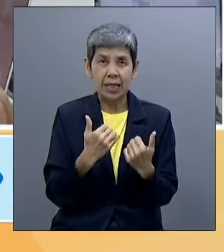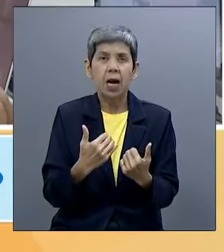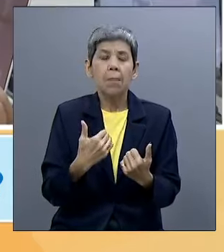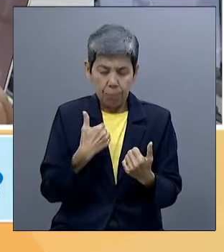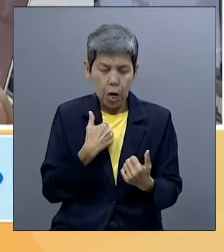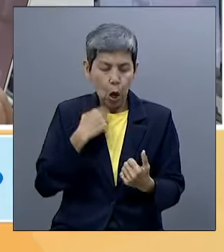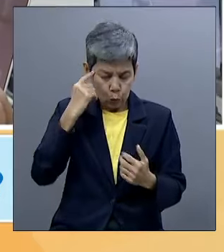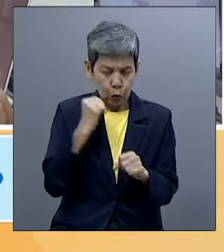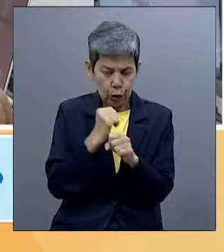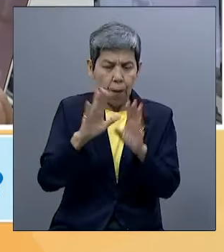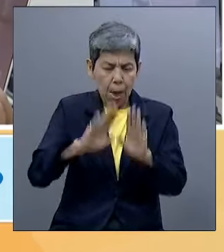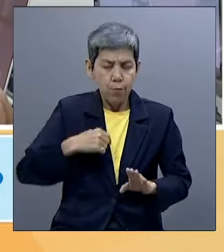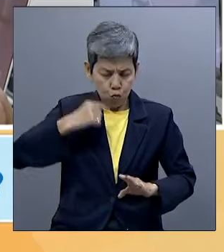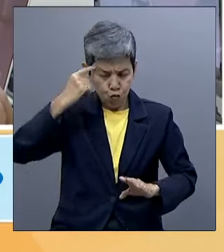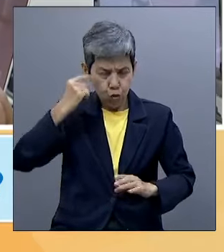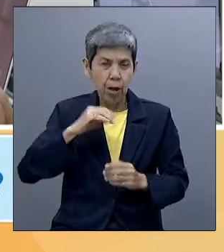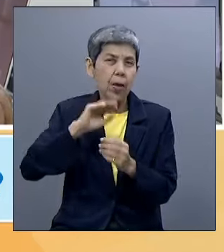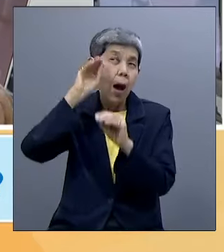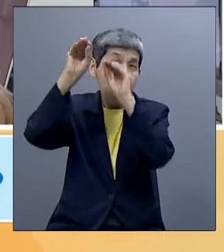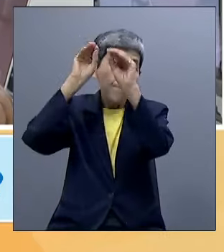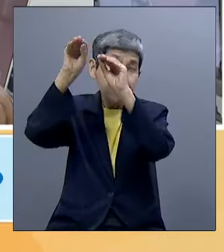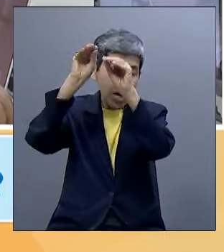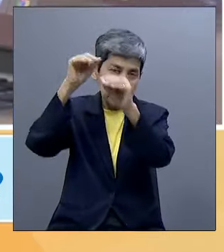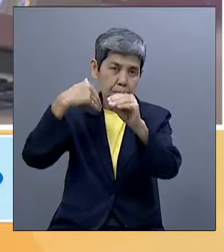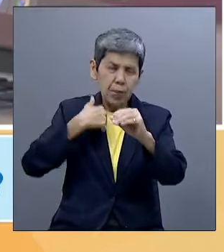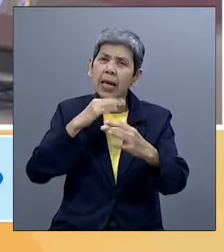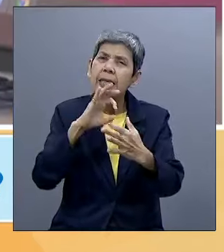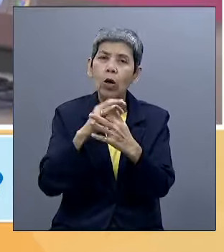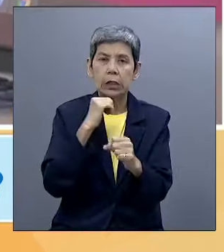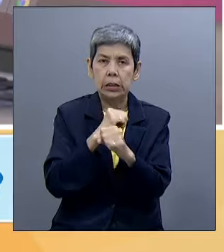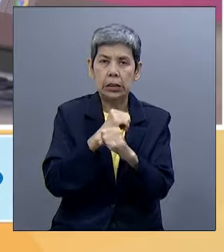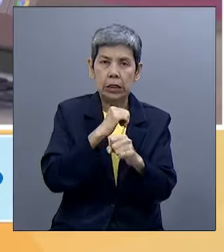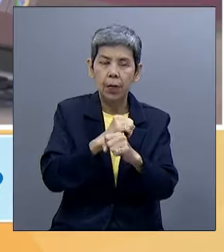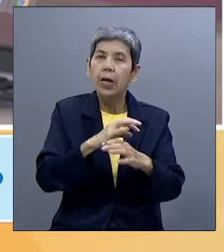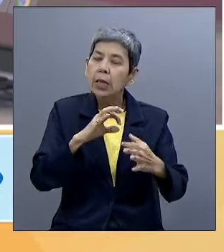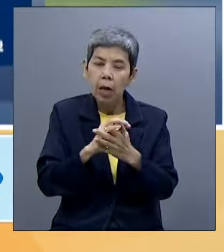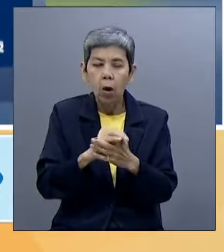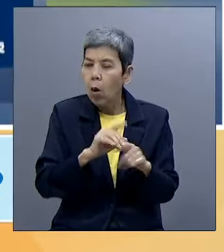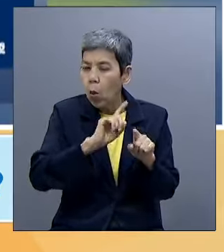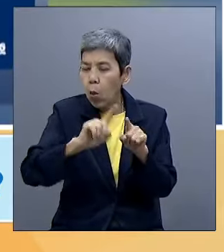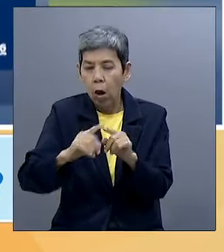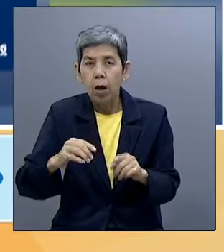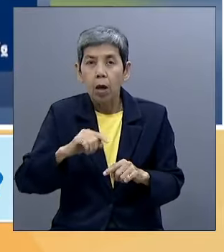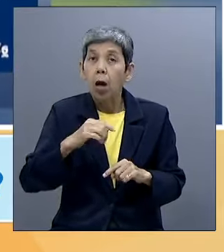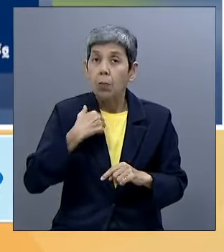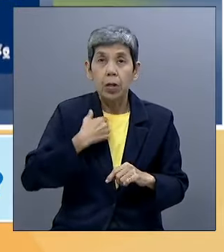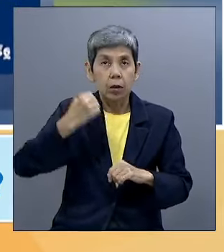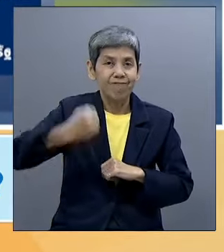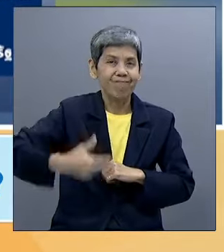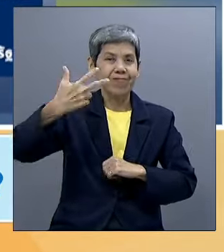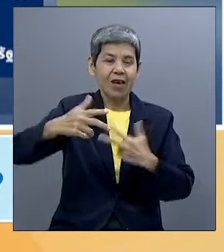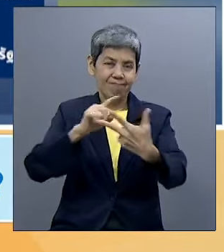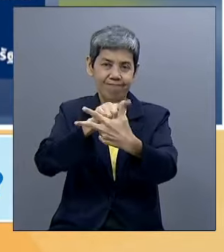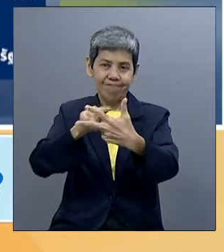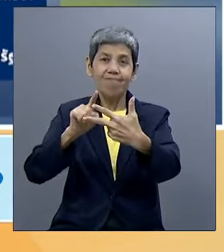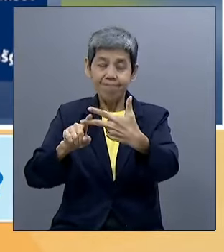าใจการทำงานของมันนะครับว่าโดยหลักๆแล้วเนี่ยมันจะเป็นการทำงานแบบหลายๆ data center ร่วมกันอย่างน้อย3 data center นะ